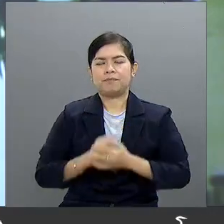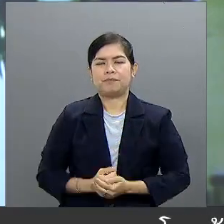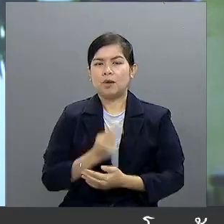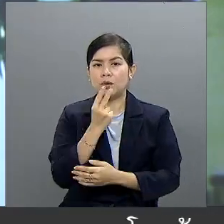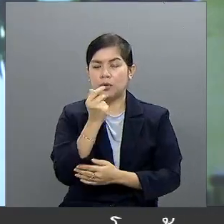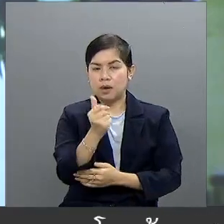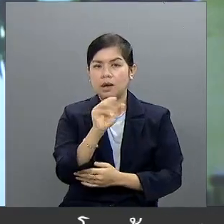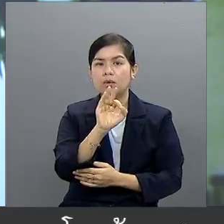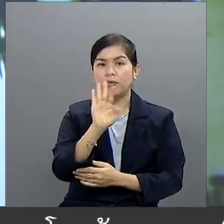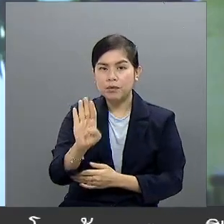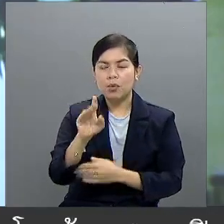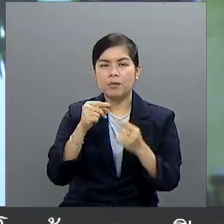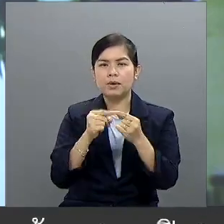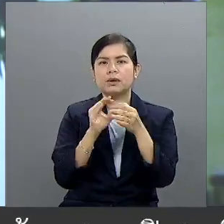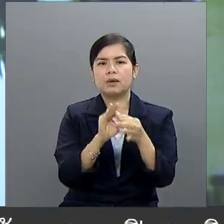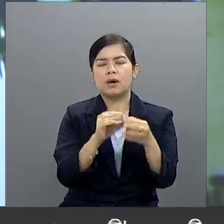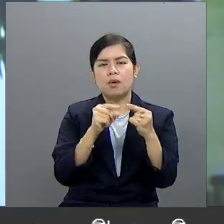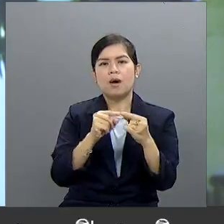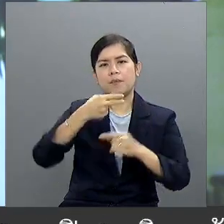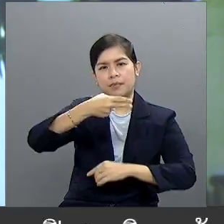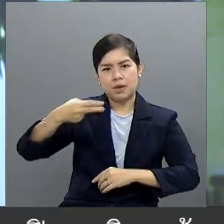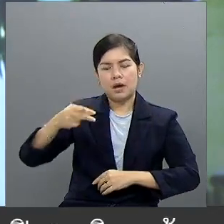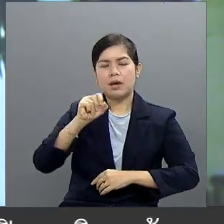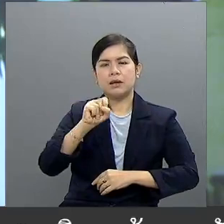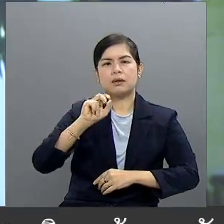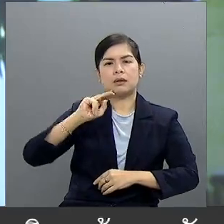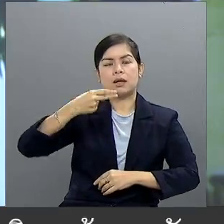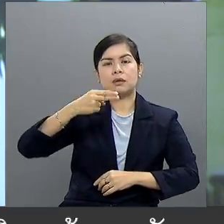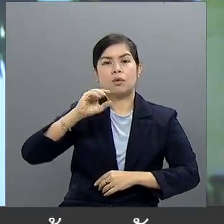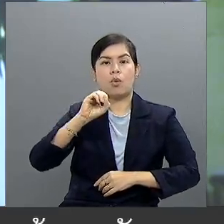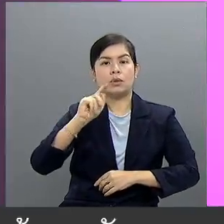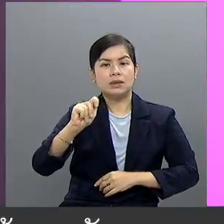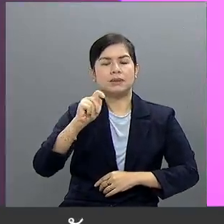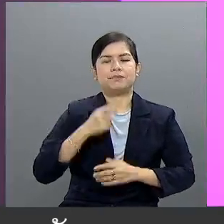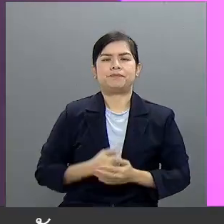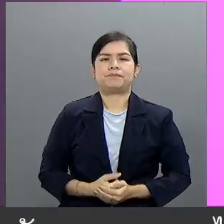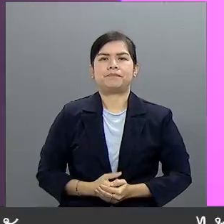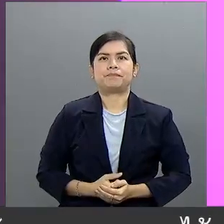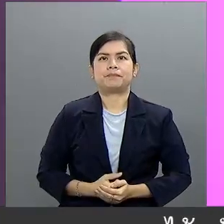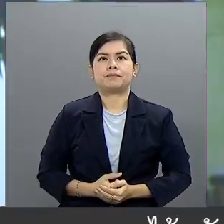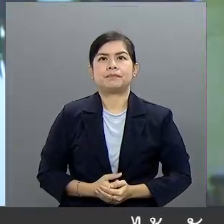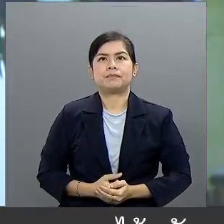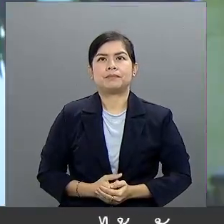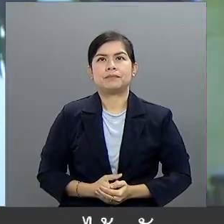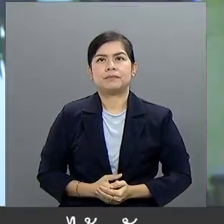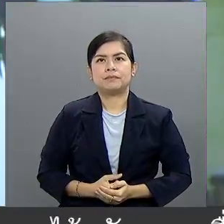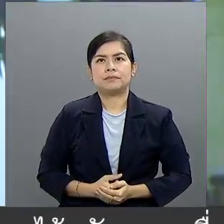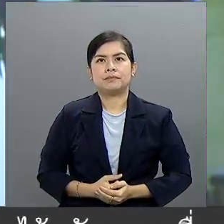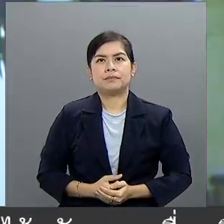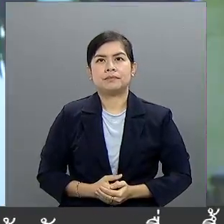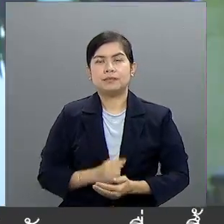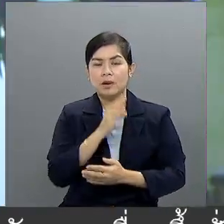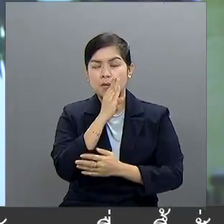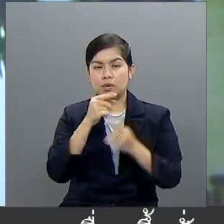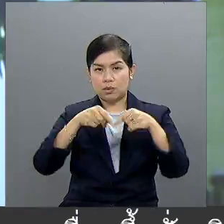Fanpage Short Science Film นั่นเองส่งผลงานได้ก่อน15สิงหาคมนี้นะคะ พิธีกรคือคุณชมัยพรเห็นประเสริฐค่ะ ถ้าเกิดคุณผู้ชมดูใน ALTV ใ